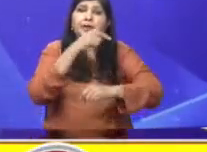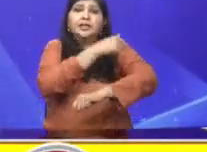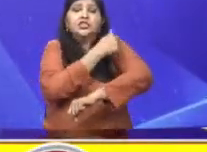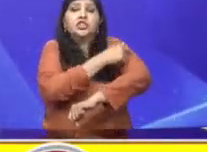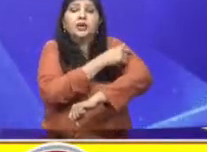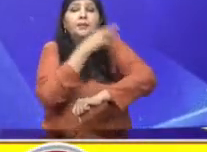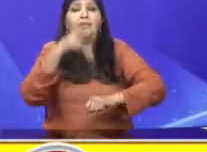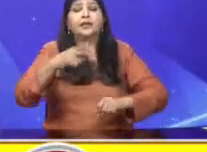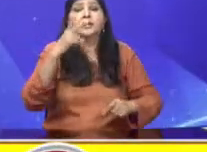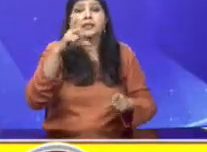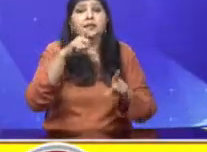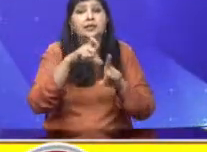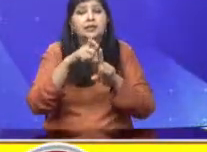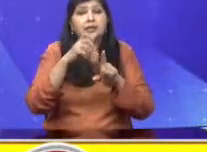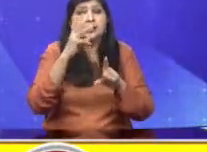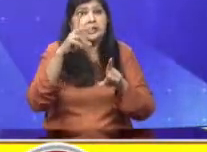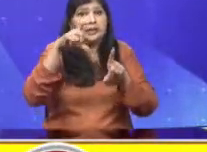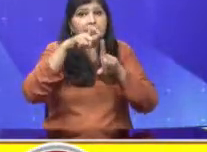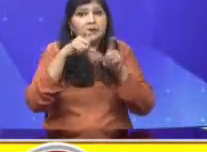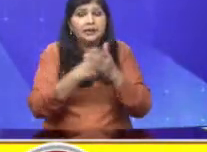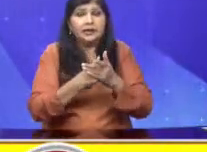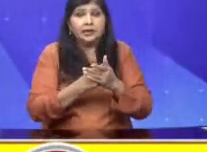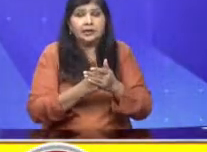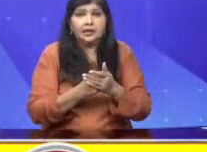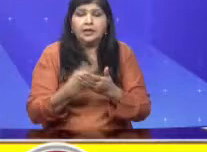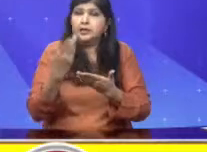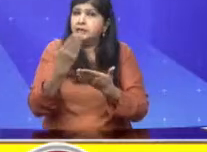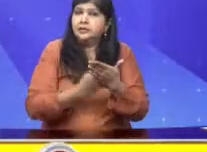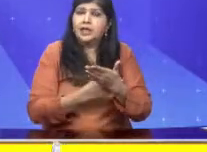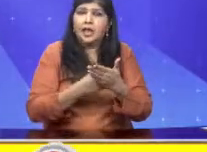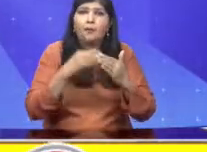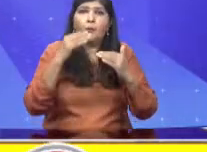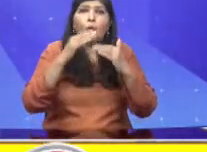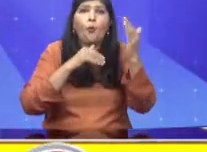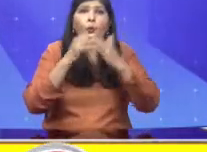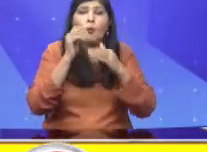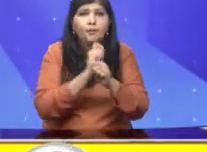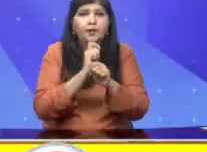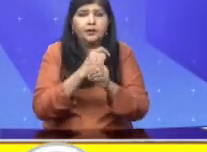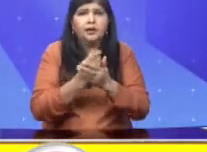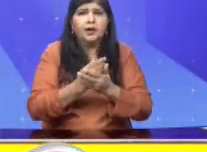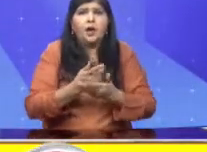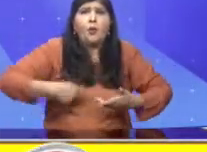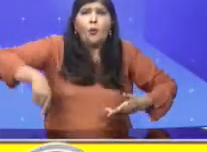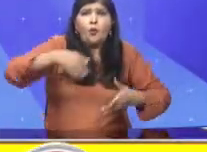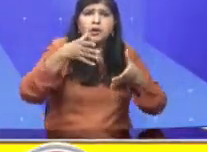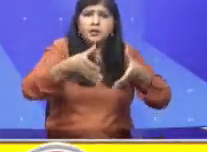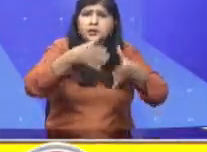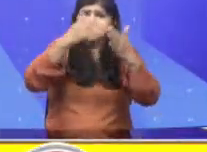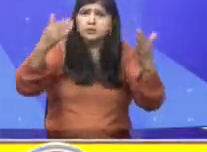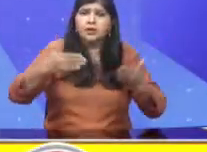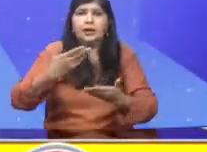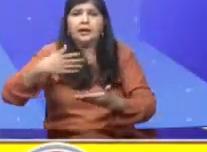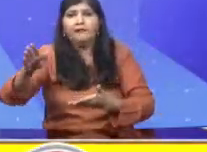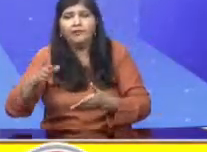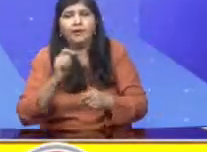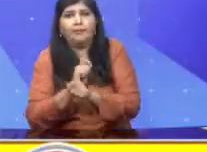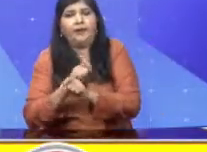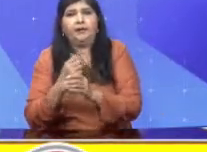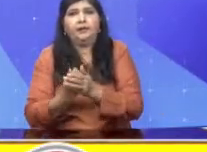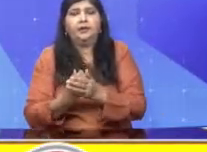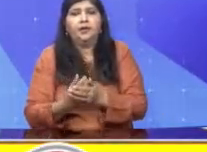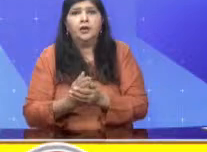3D construction system का प्रयोग करके घर बनाये जाएंगे इसमें हर कमरे को अलग से बनाये जाएगा